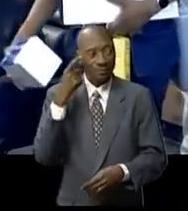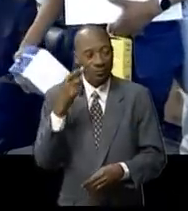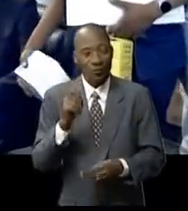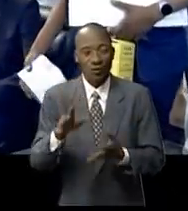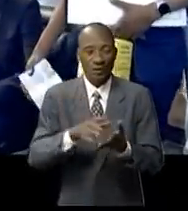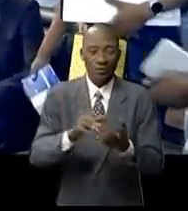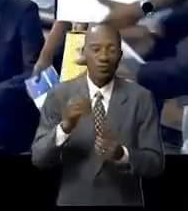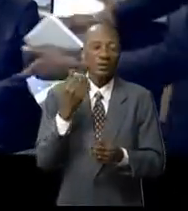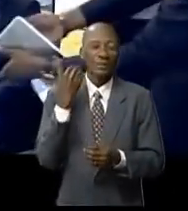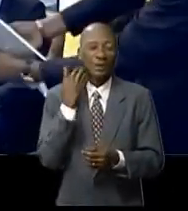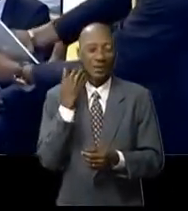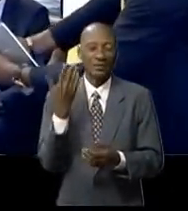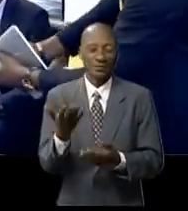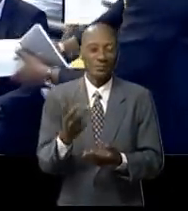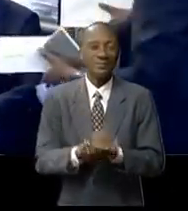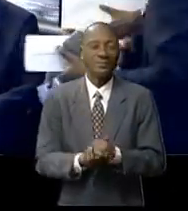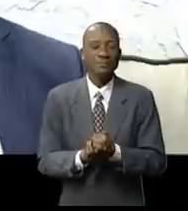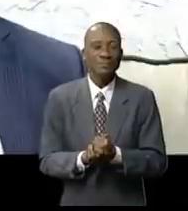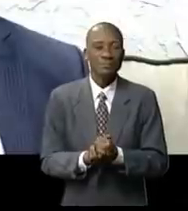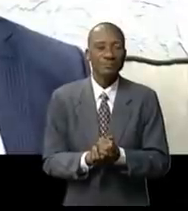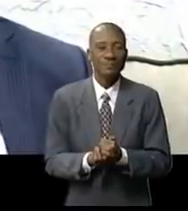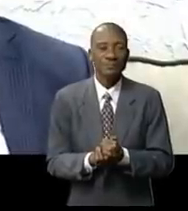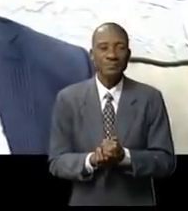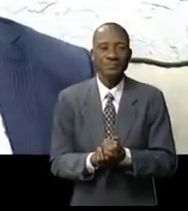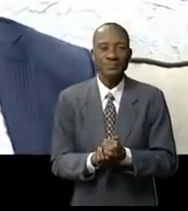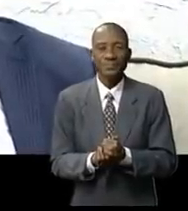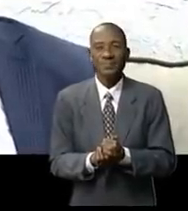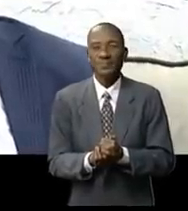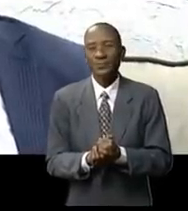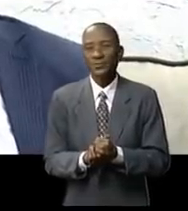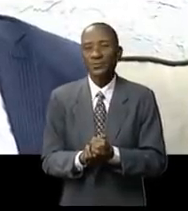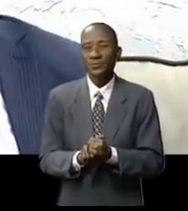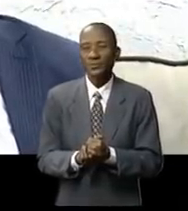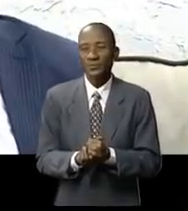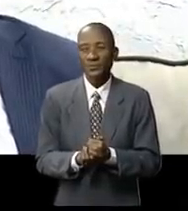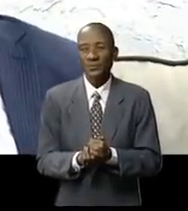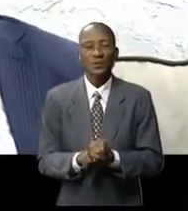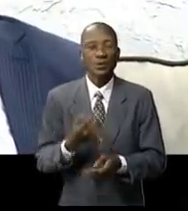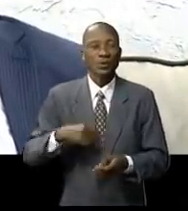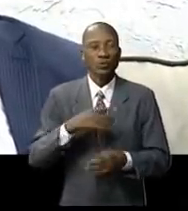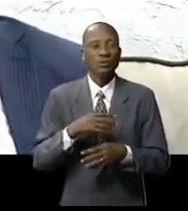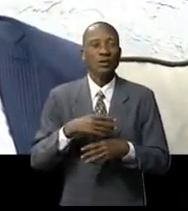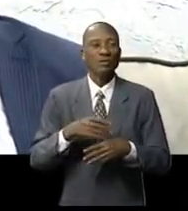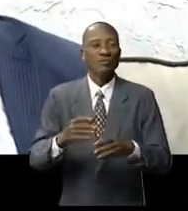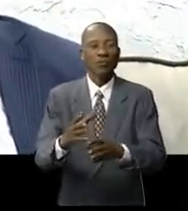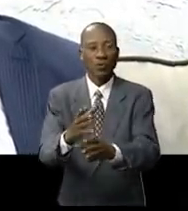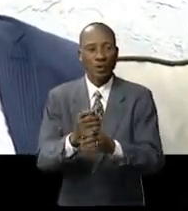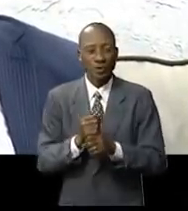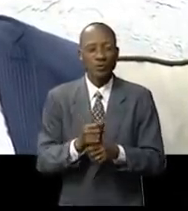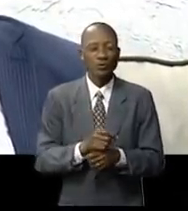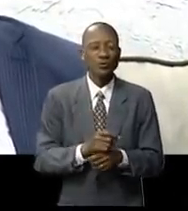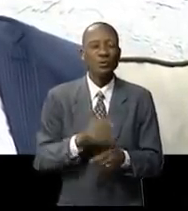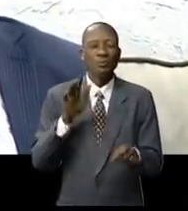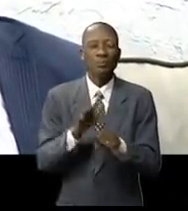de vaccins dans les prochains jours. Le train est lancé parce que là on a reçu 250 000 doses de